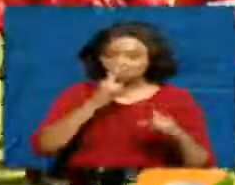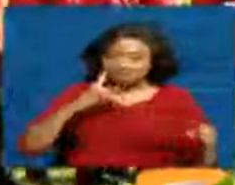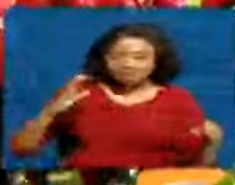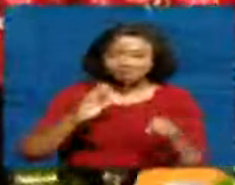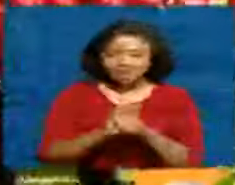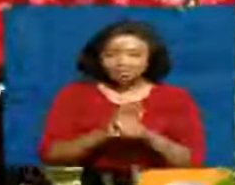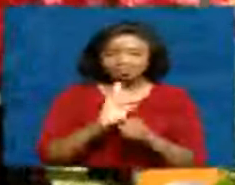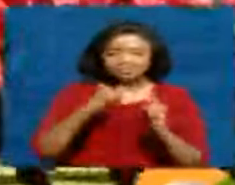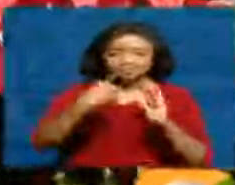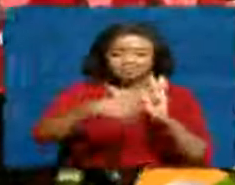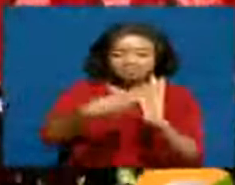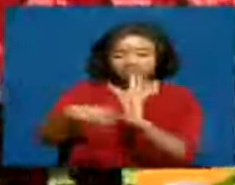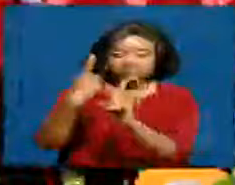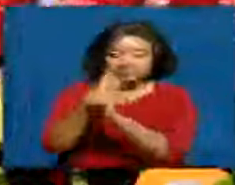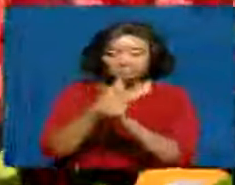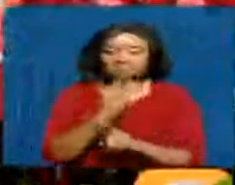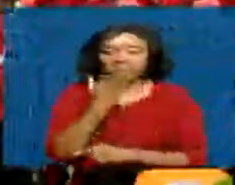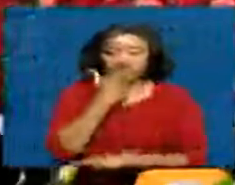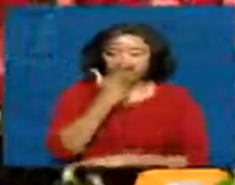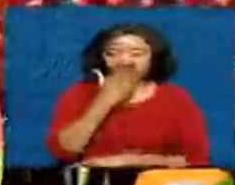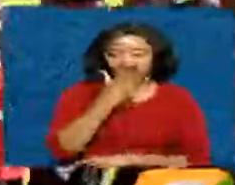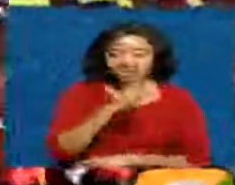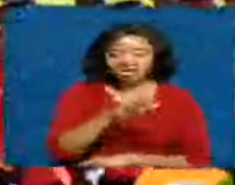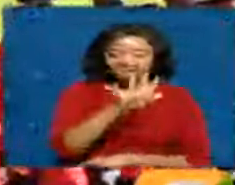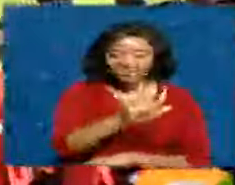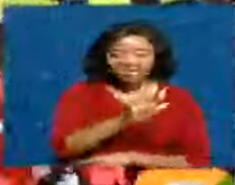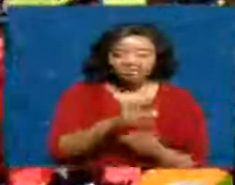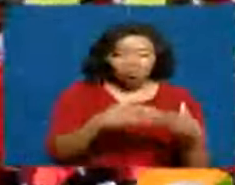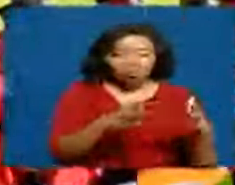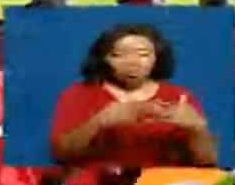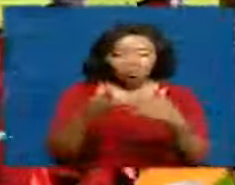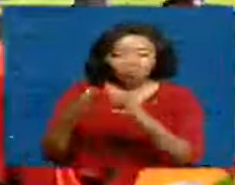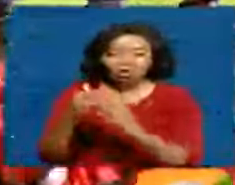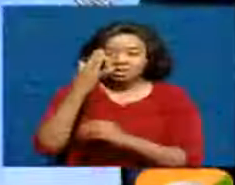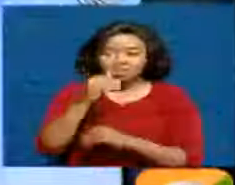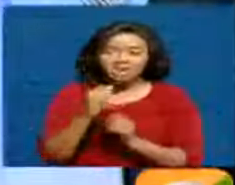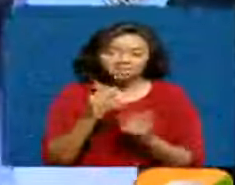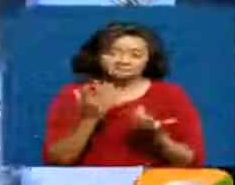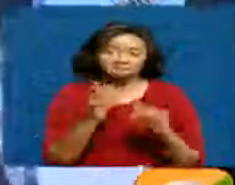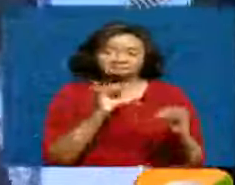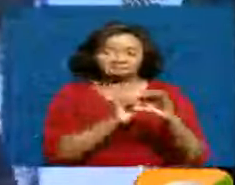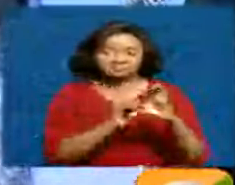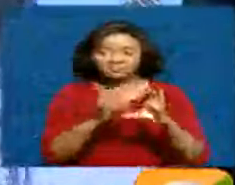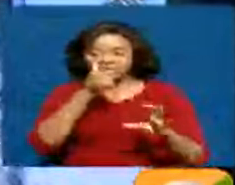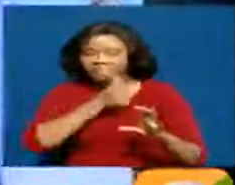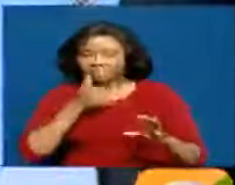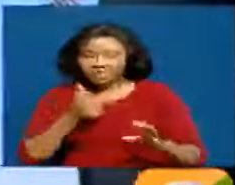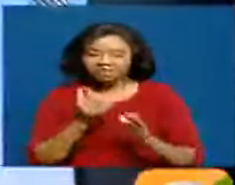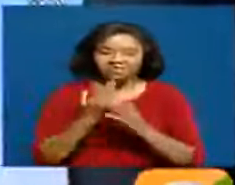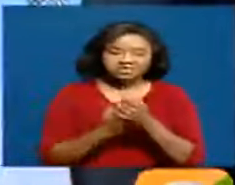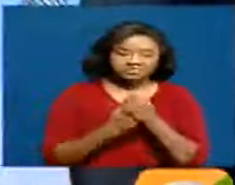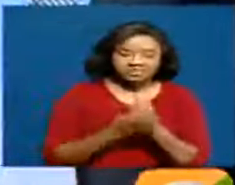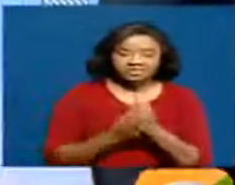kwa viwanda vitano vya sukari chini ya mfumo wa ushirikiano na wawekezaji wa kibinafsi.